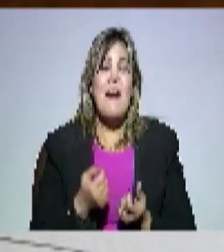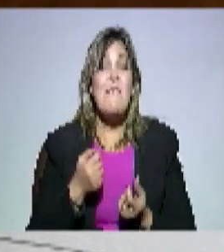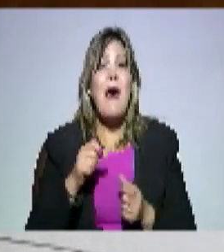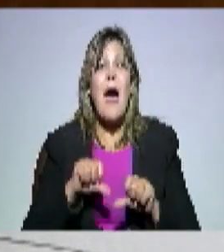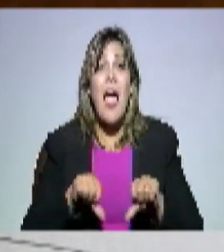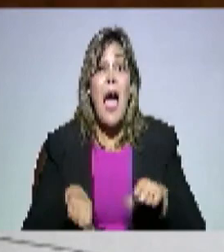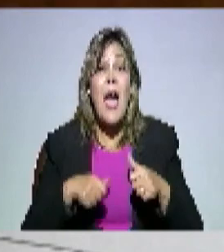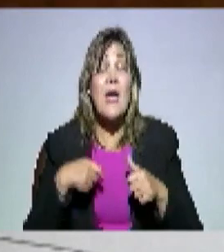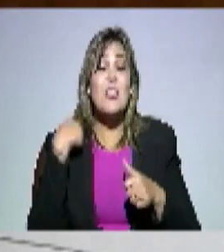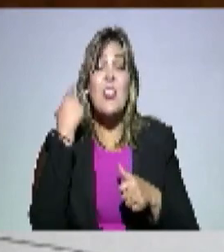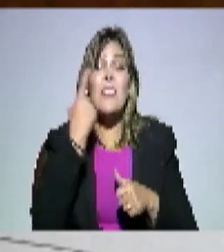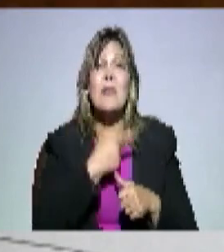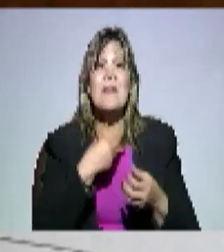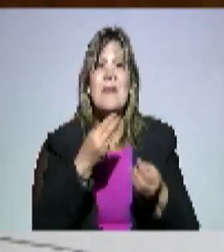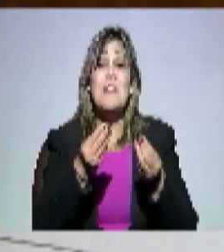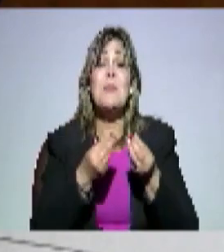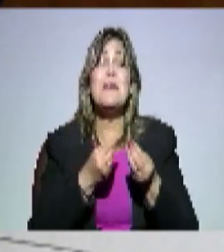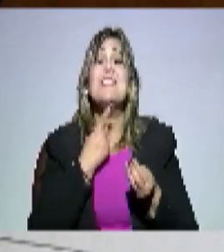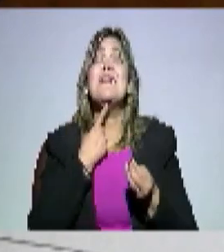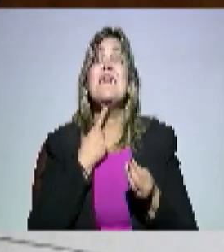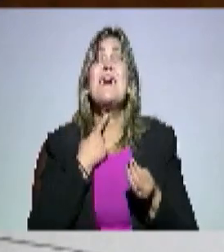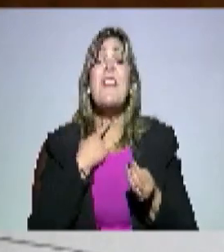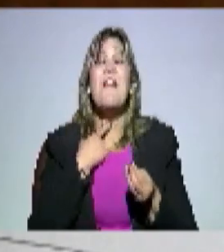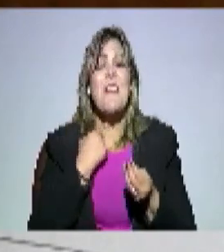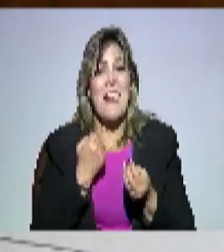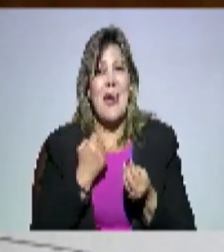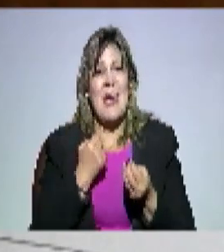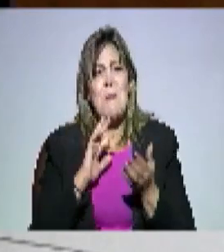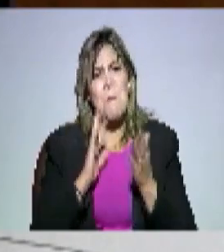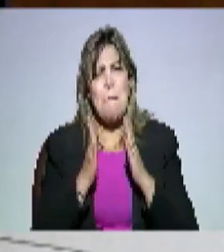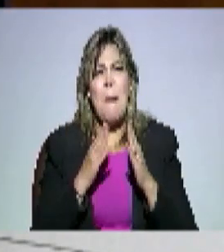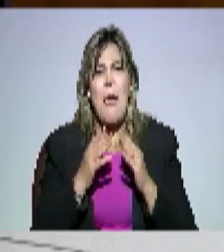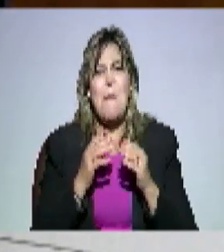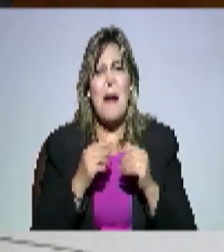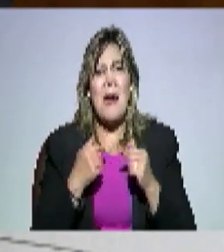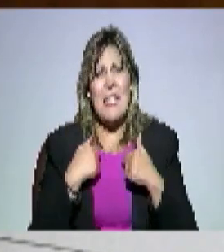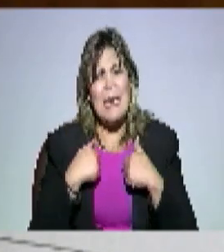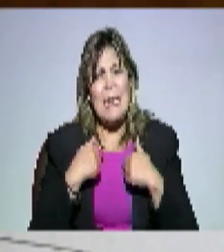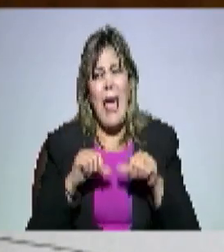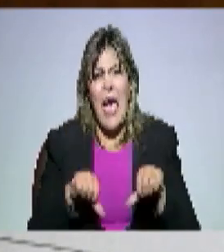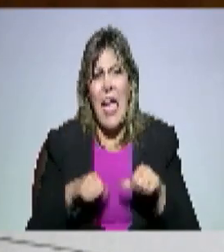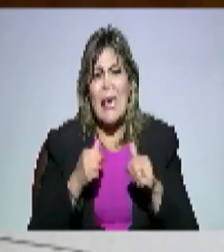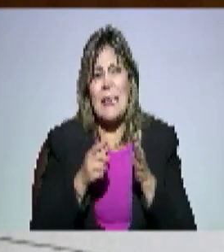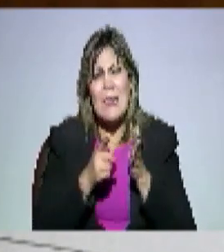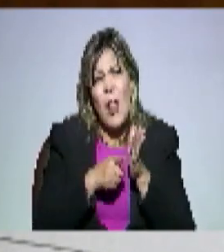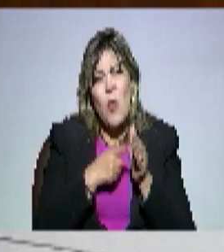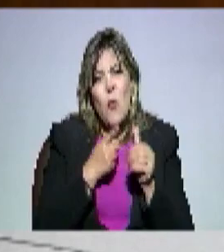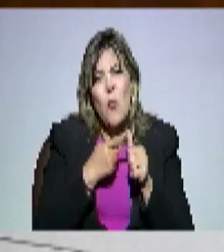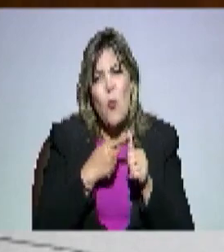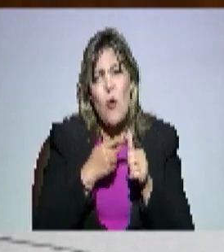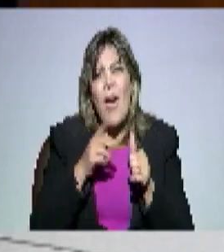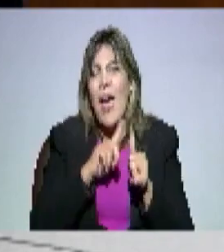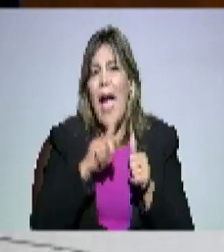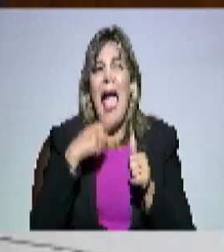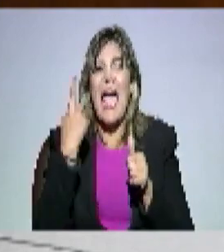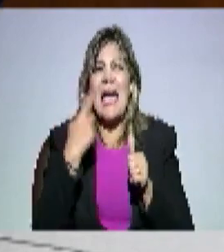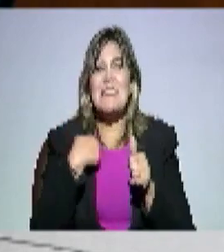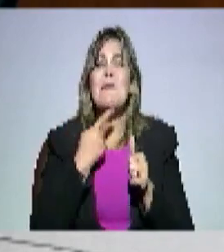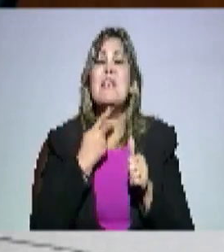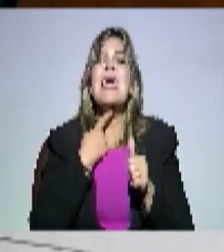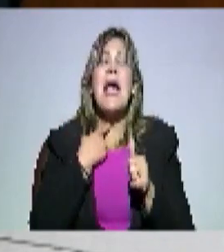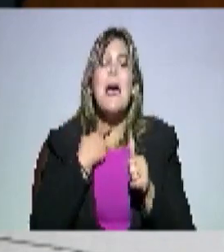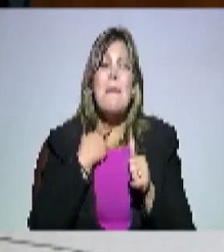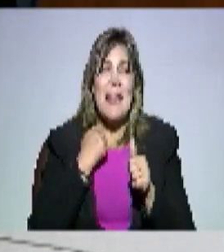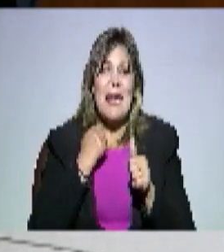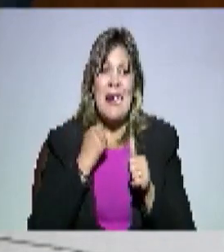القديسين تدينا رجاء تدينا رجاء ان مهما كانت سيرتنا الاولى لا لينا امل لا ده مش بس كده